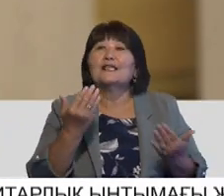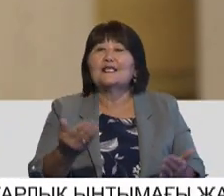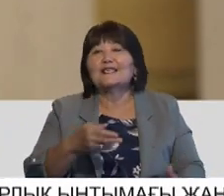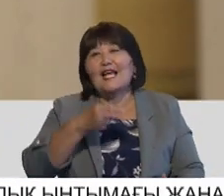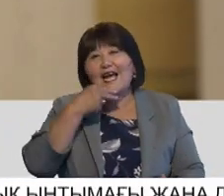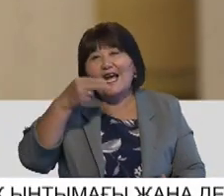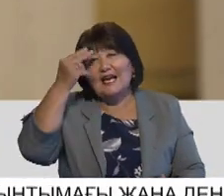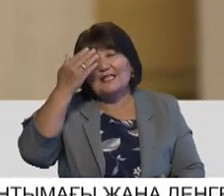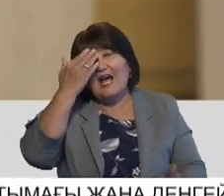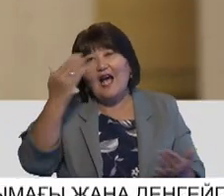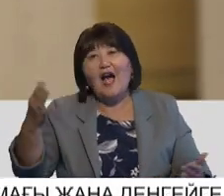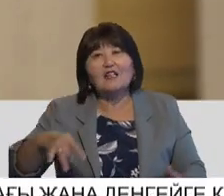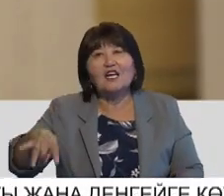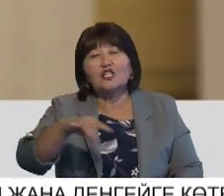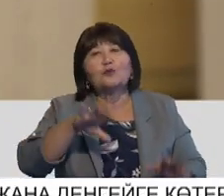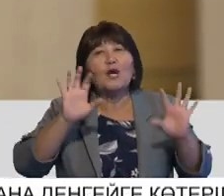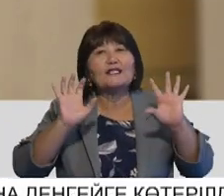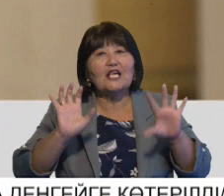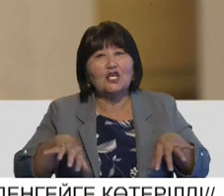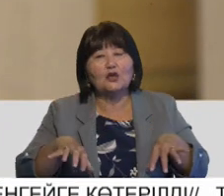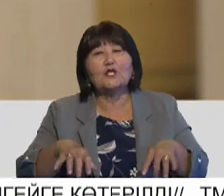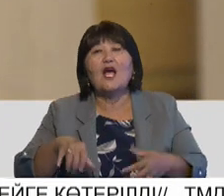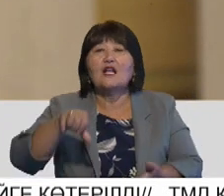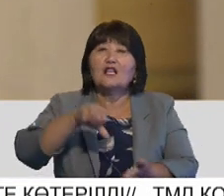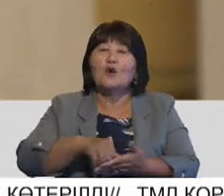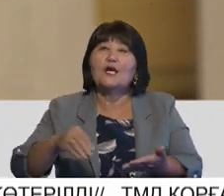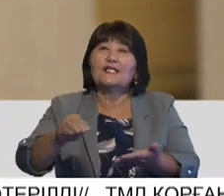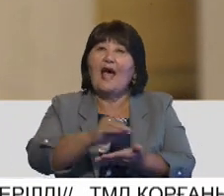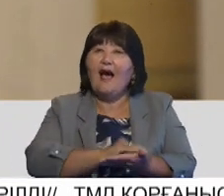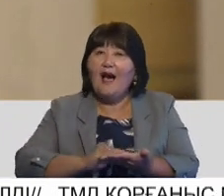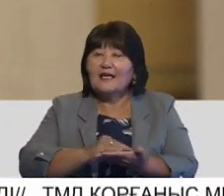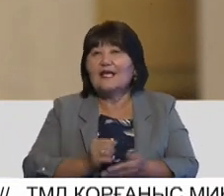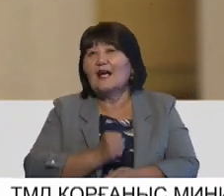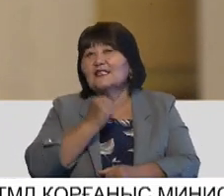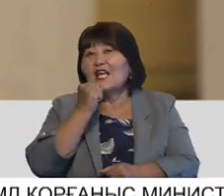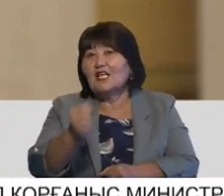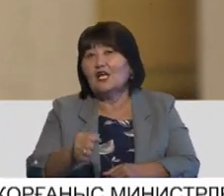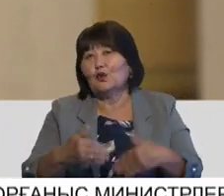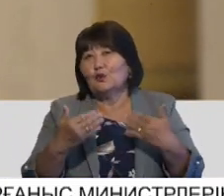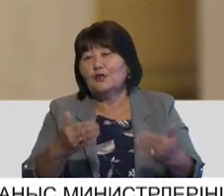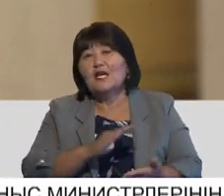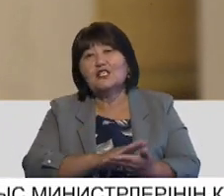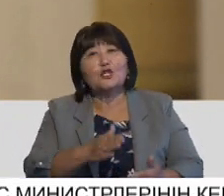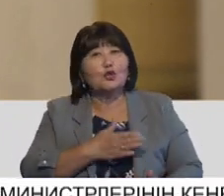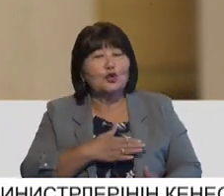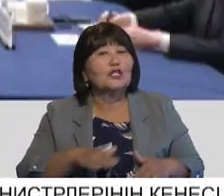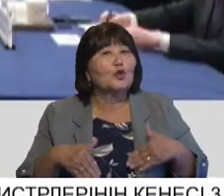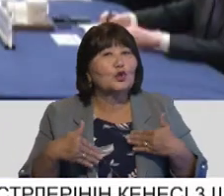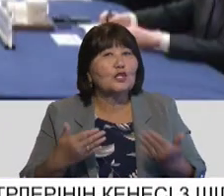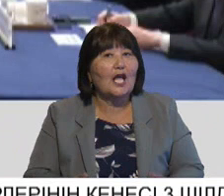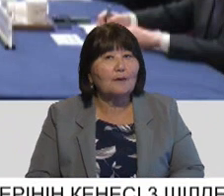Қытай Халық Республикасының төрағасы лауазымына қайта сайлануыңызбен шын жүректен